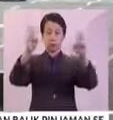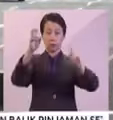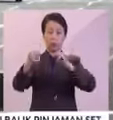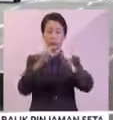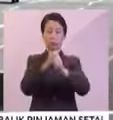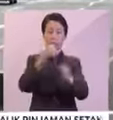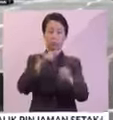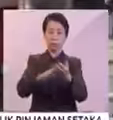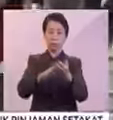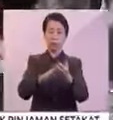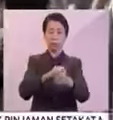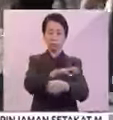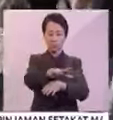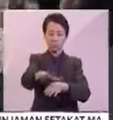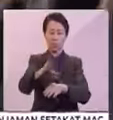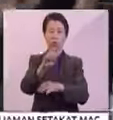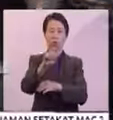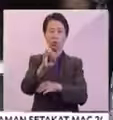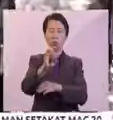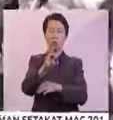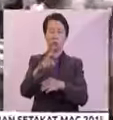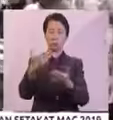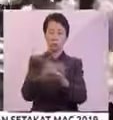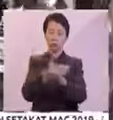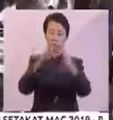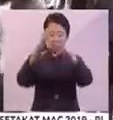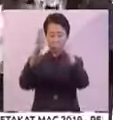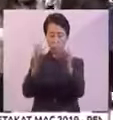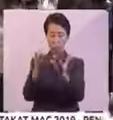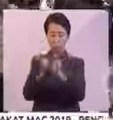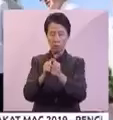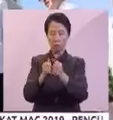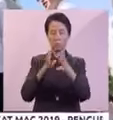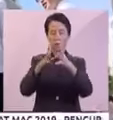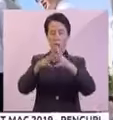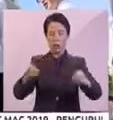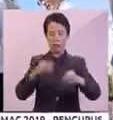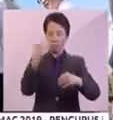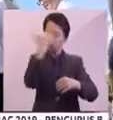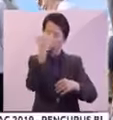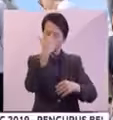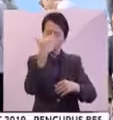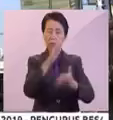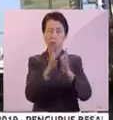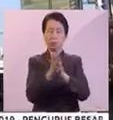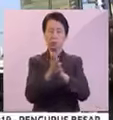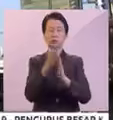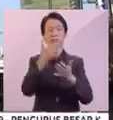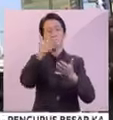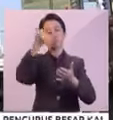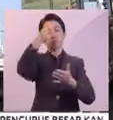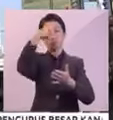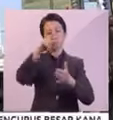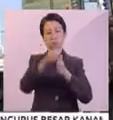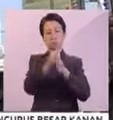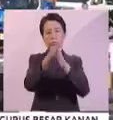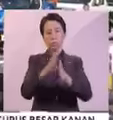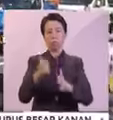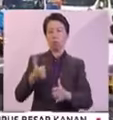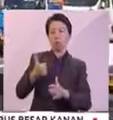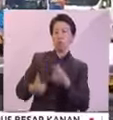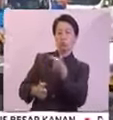ini, mengesani order baharu global, mengatasi kecelaruan, peluang tersebut menjadi ruang terbaik pemimpin terulung